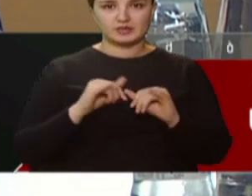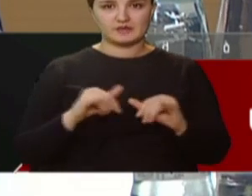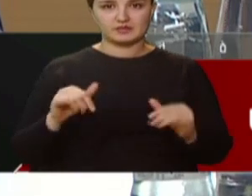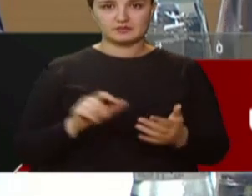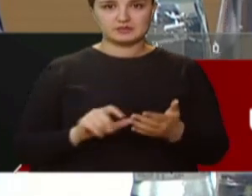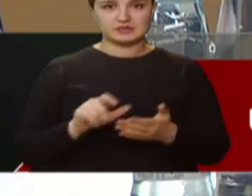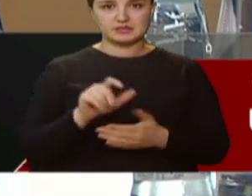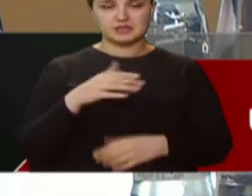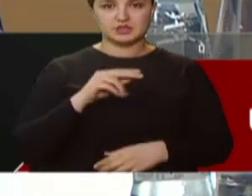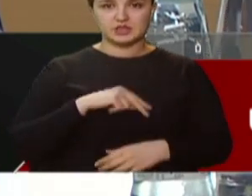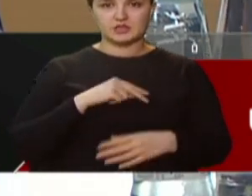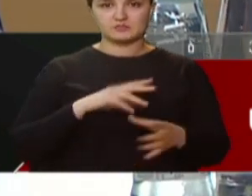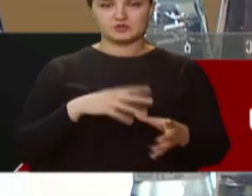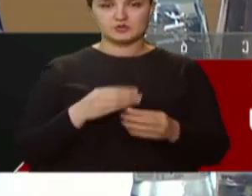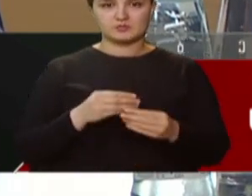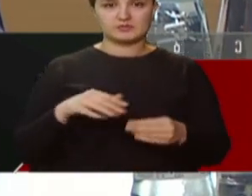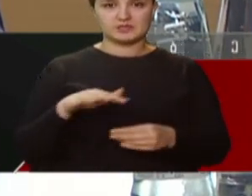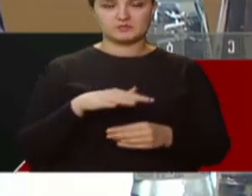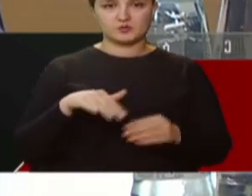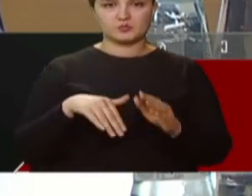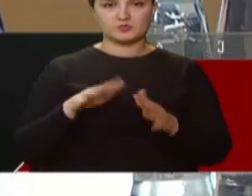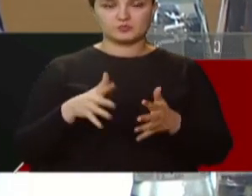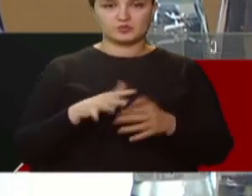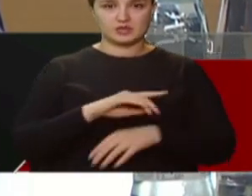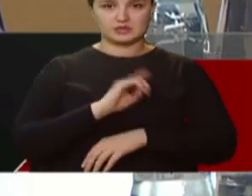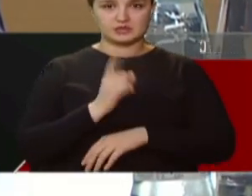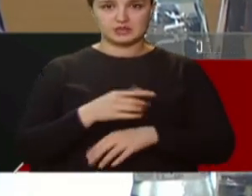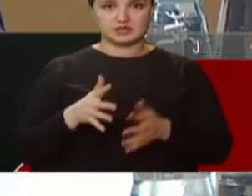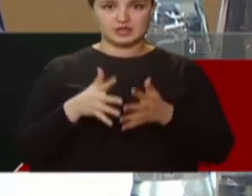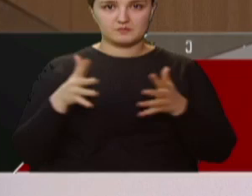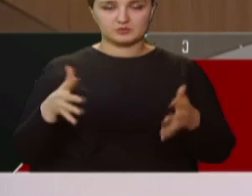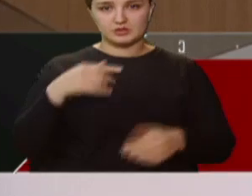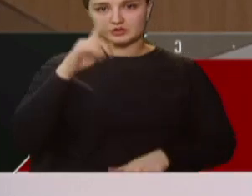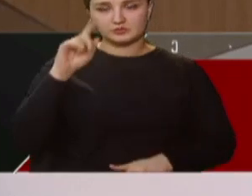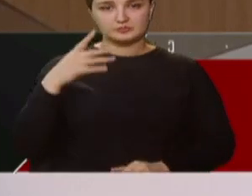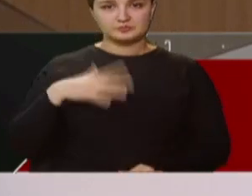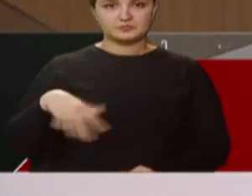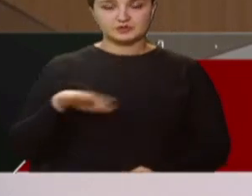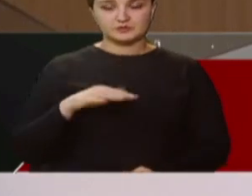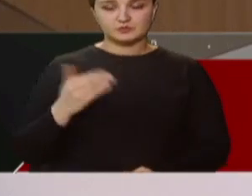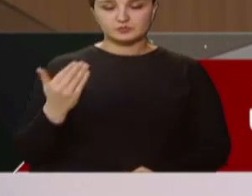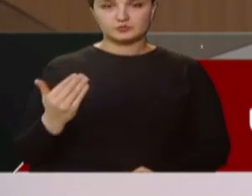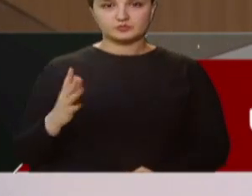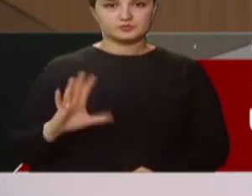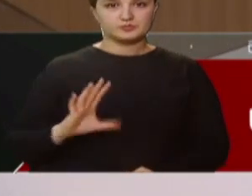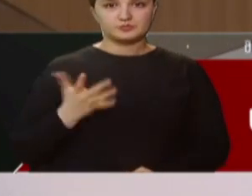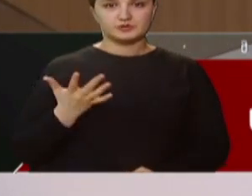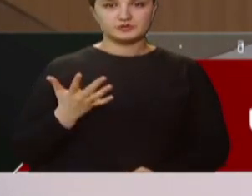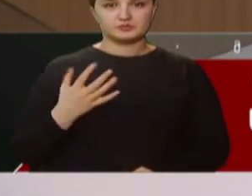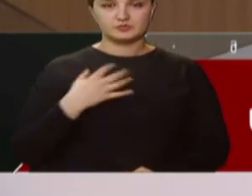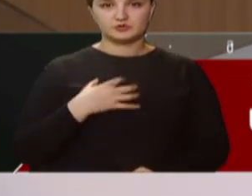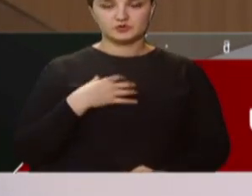გზები და ჩვენი თანამშრომლობის სფეროების გაფართოება. Გარდა ამისა, აზერბაიჯანისა და საქართველოს მხრიდან განხორციელებული